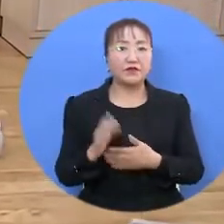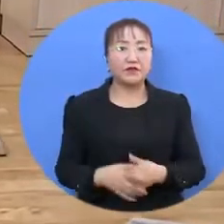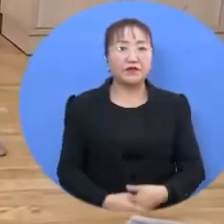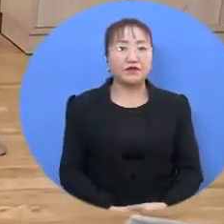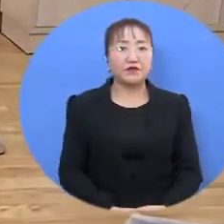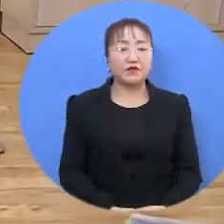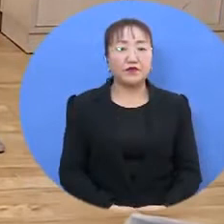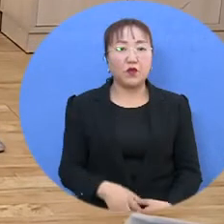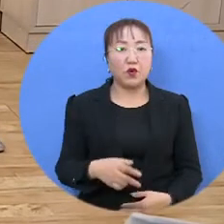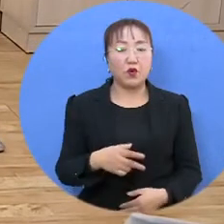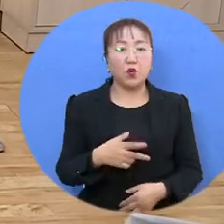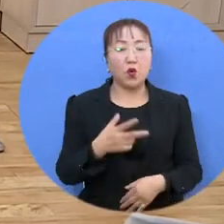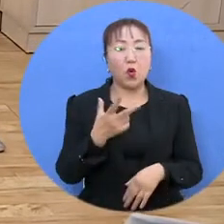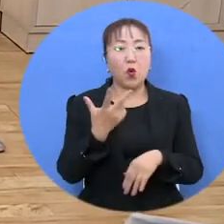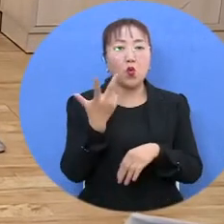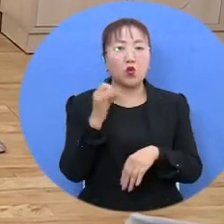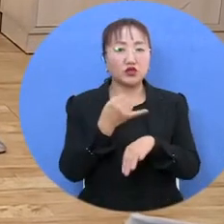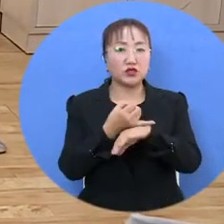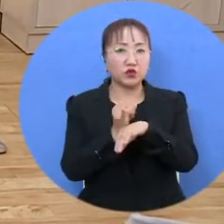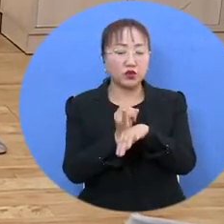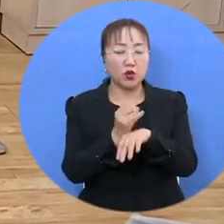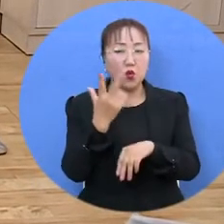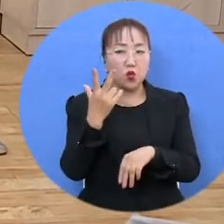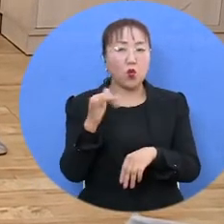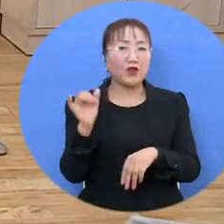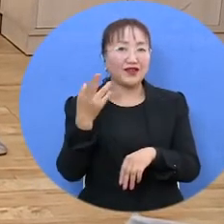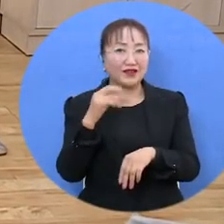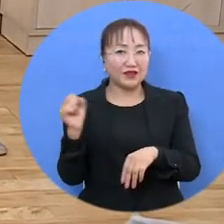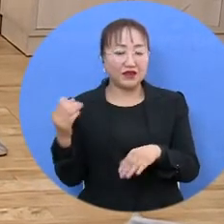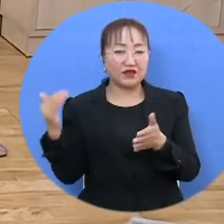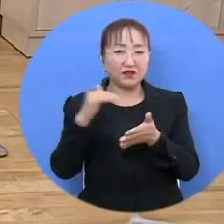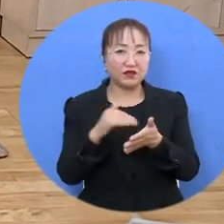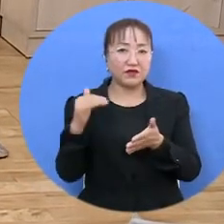Дасгалыг 30 секундээр 3 удаагийн давтамжтай гүйцэтгэхээр мартаа хөөхтүүдээ.